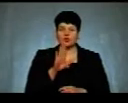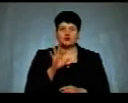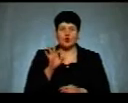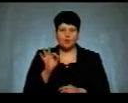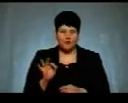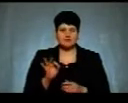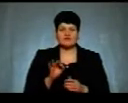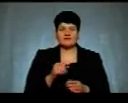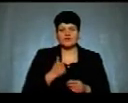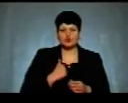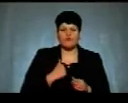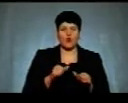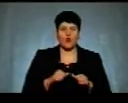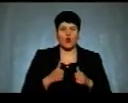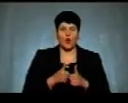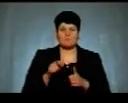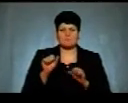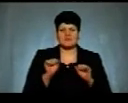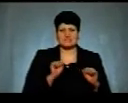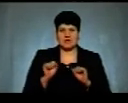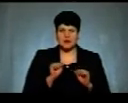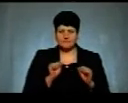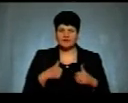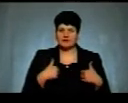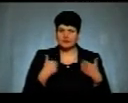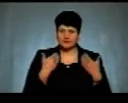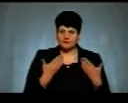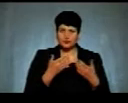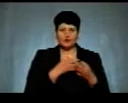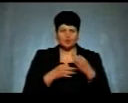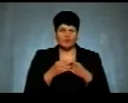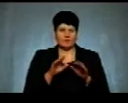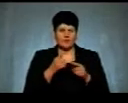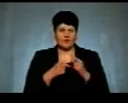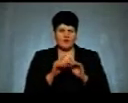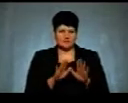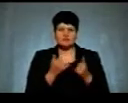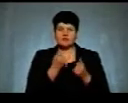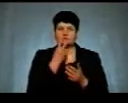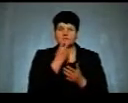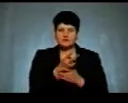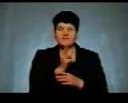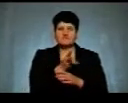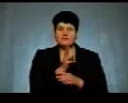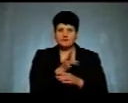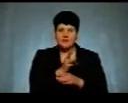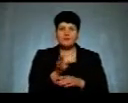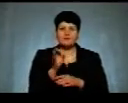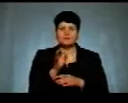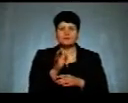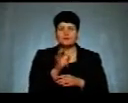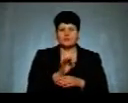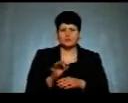обласного військового комісара. Вітаю вас. Доброго вечора. До розмови ми повернемося за мить, а зараз пропоную переглянути відеоінформацію з